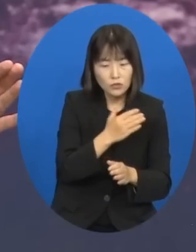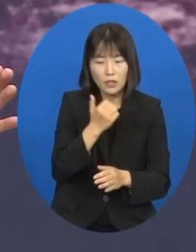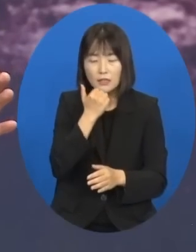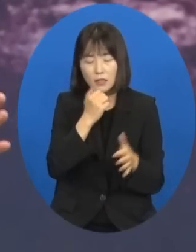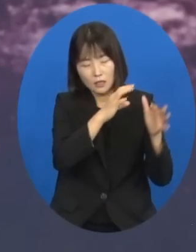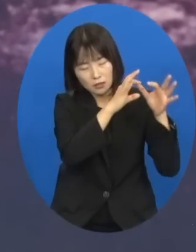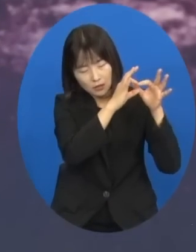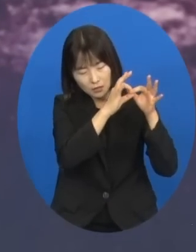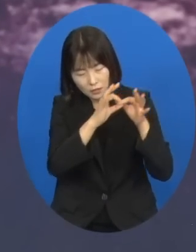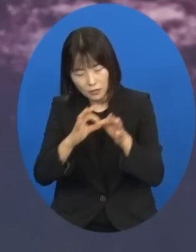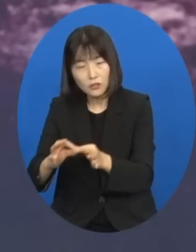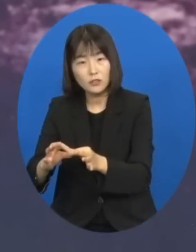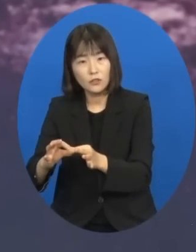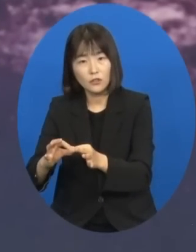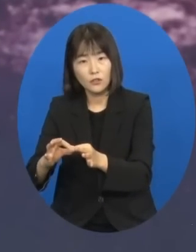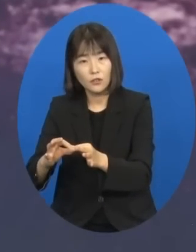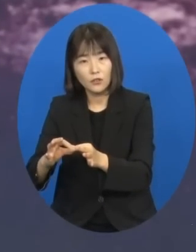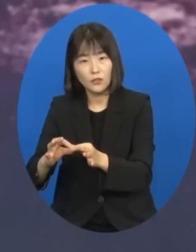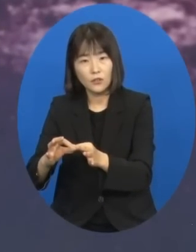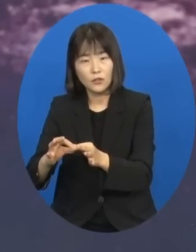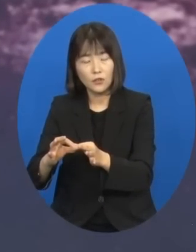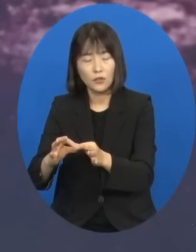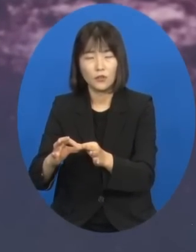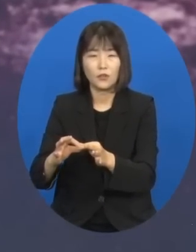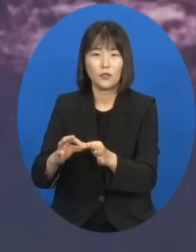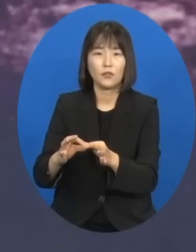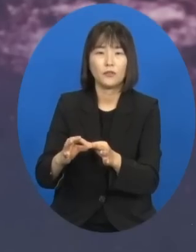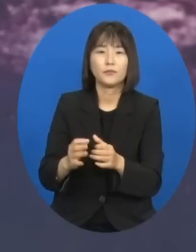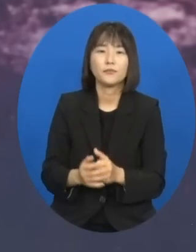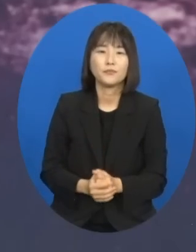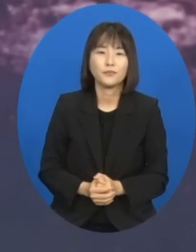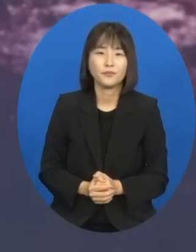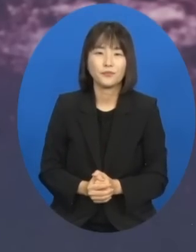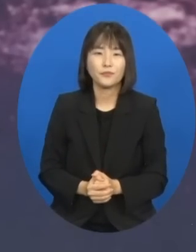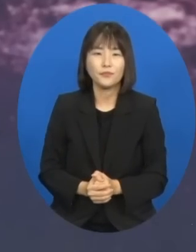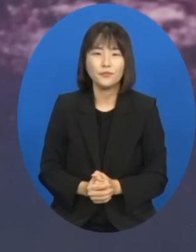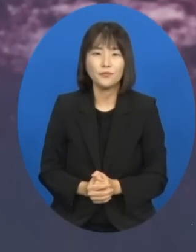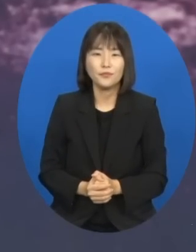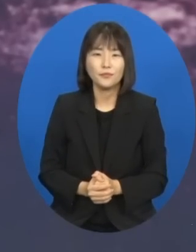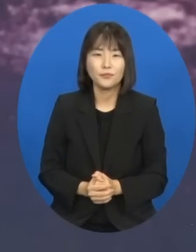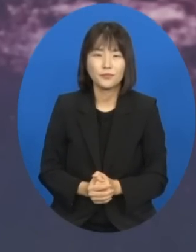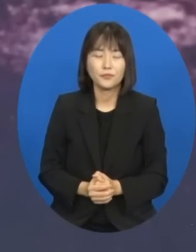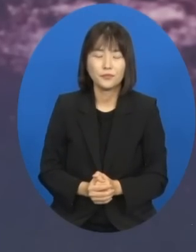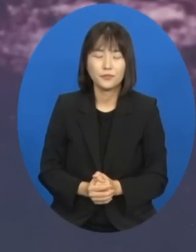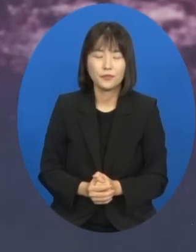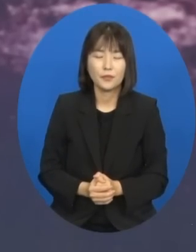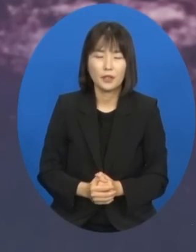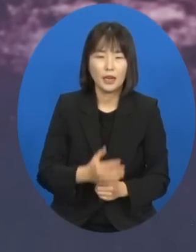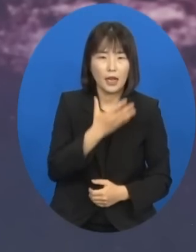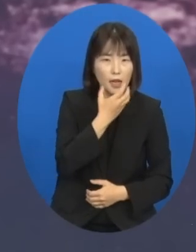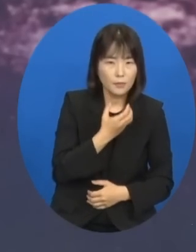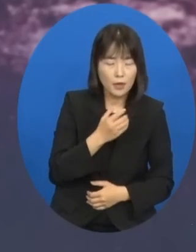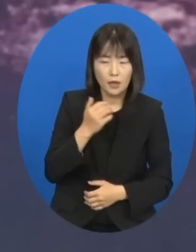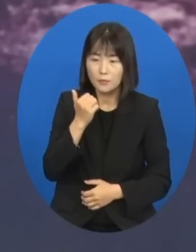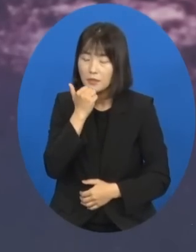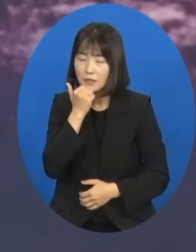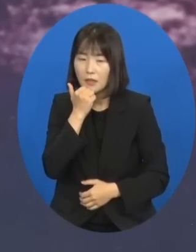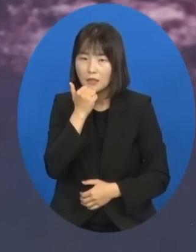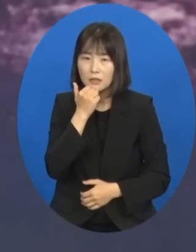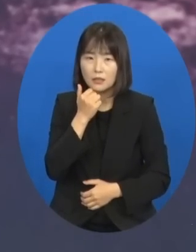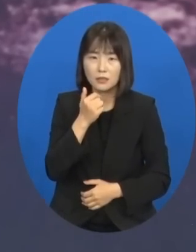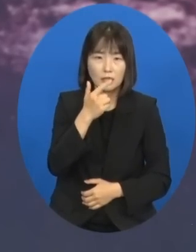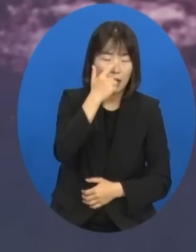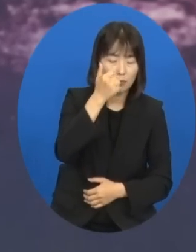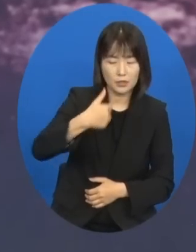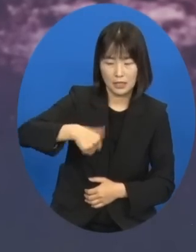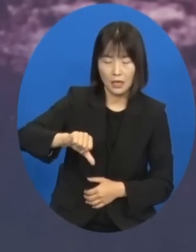이어진다는 점에서 아브라함과 이삭은 뗄 수가 없습니다. 이 둘은 뗄 수가 없어요. 아버지와 아들 관계이기도 하고 또한 언약이라는